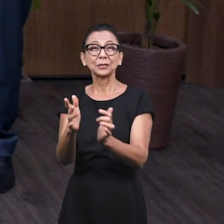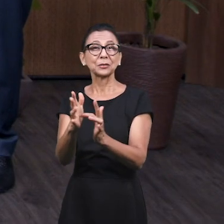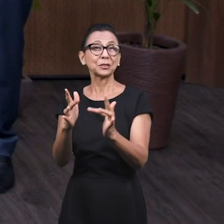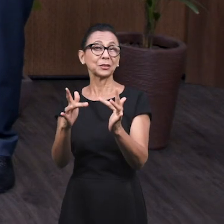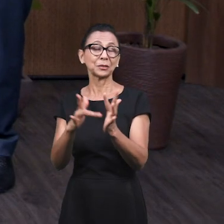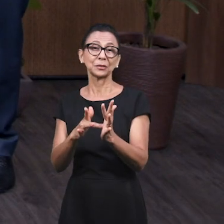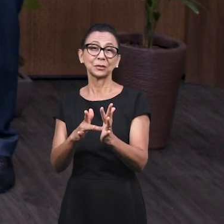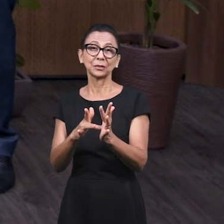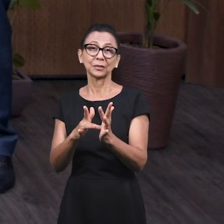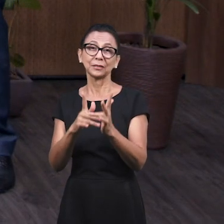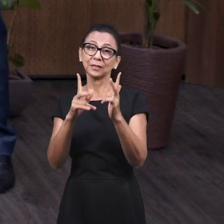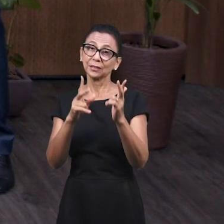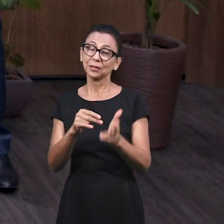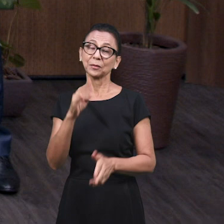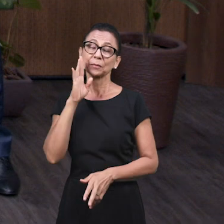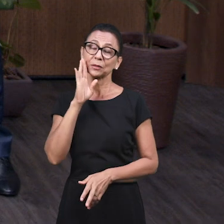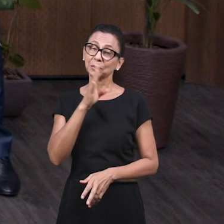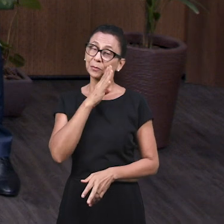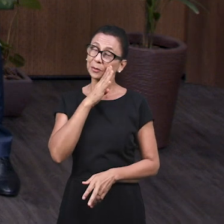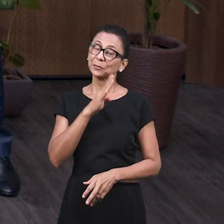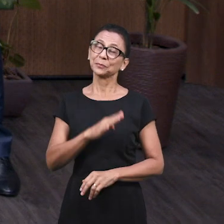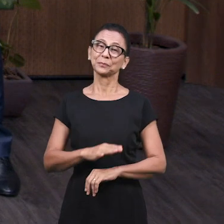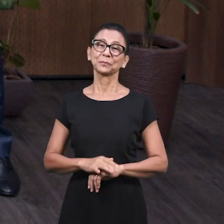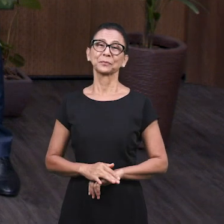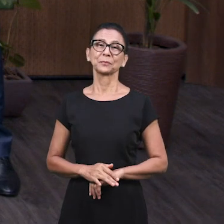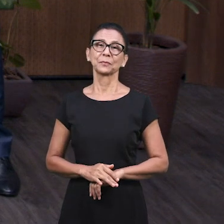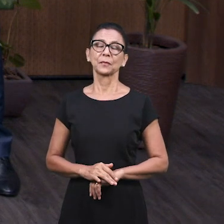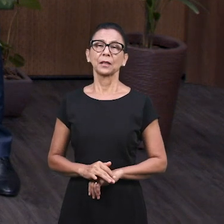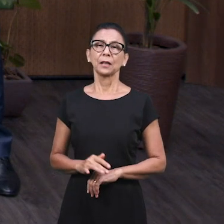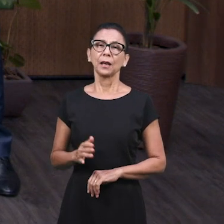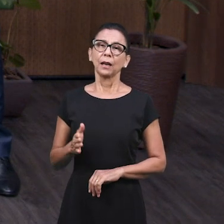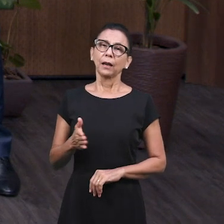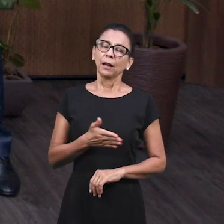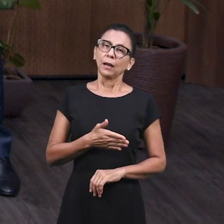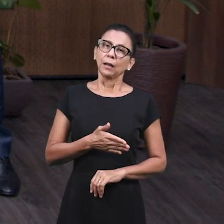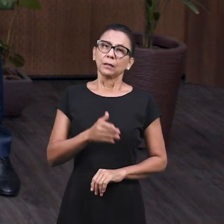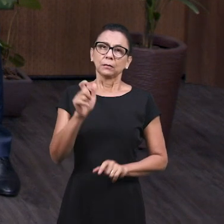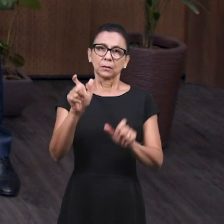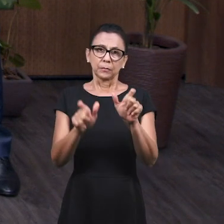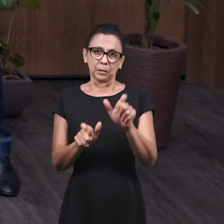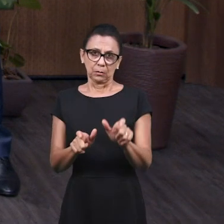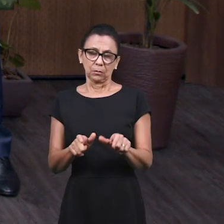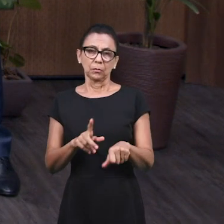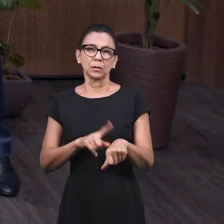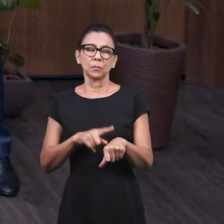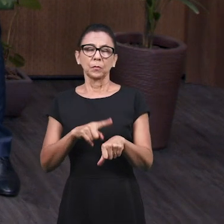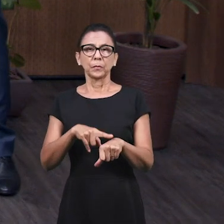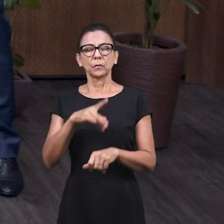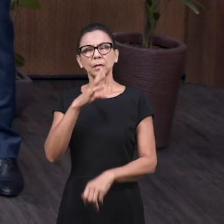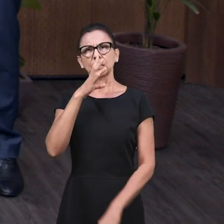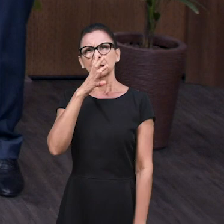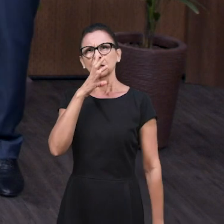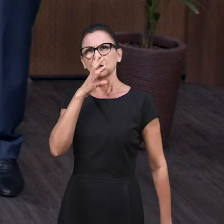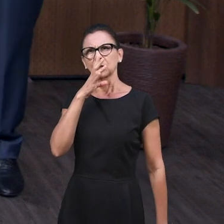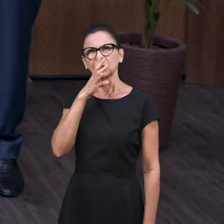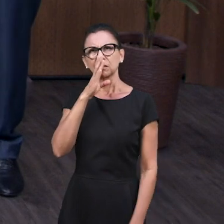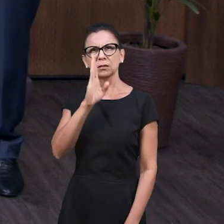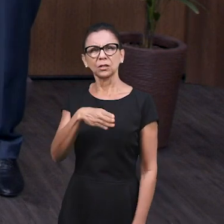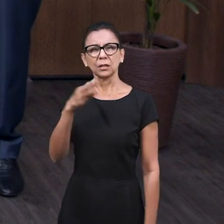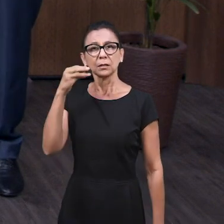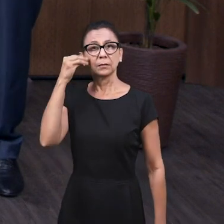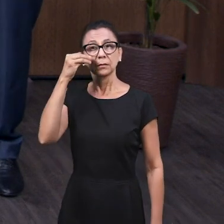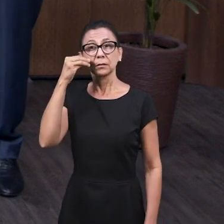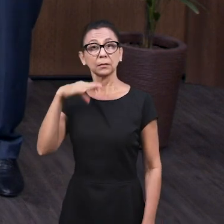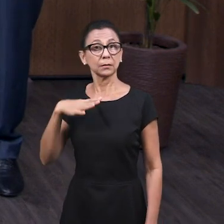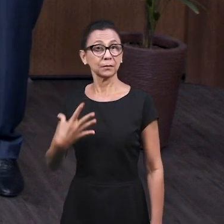jusqu'à présent, beaucoup certainement, qui sont avec nous à ce moment, qui ont déjà eu l'expérience de